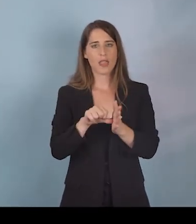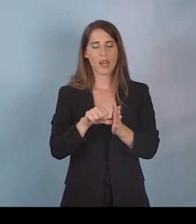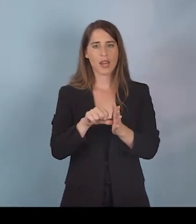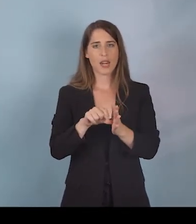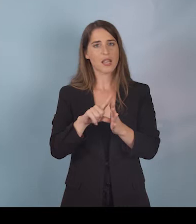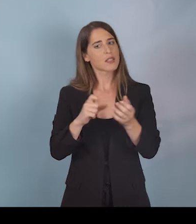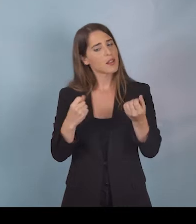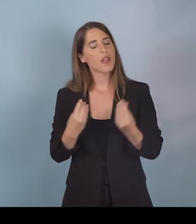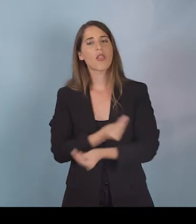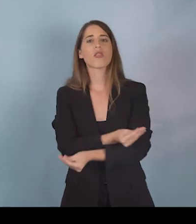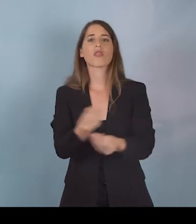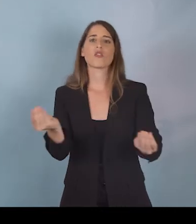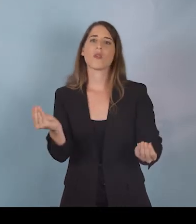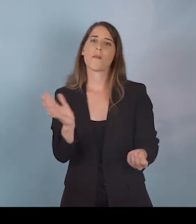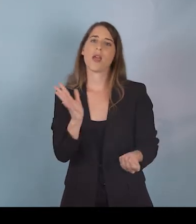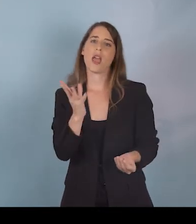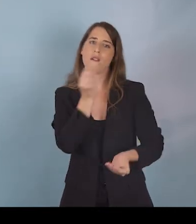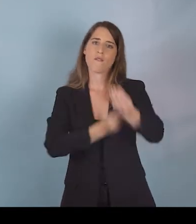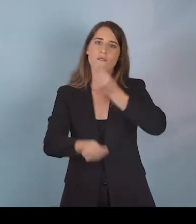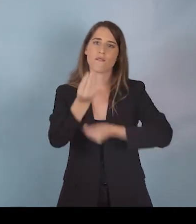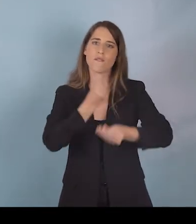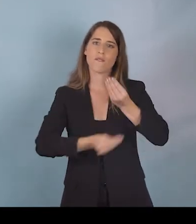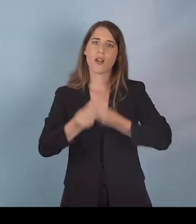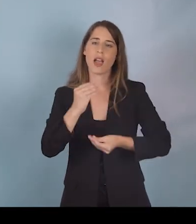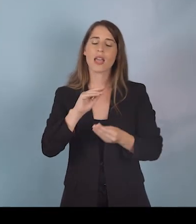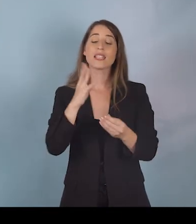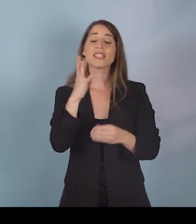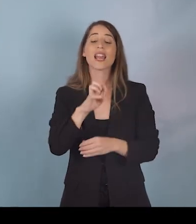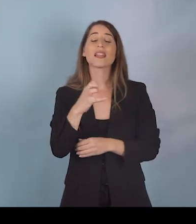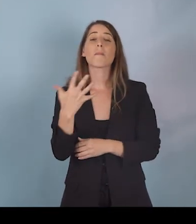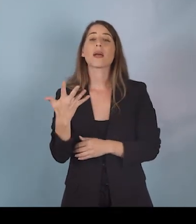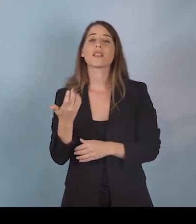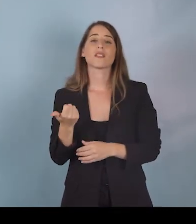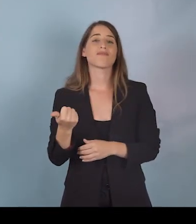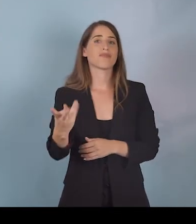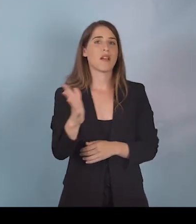επίσης τρόφιμα και είδη πρώτης ανάγκης για 45 τρανς και ΛΟΑΤΚΙ άτομα.